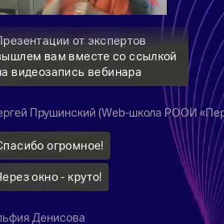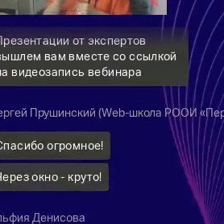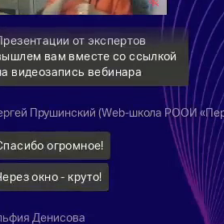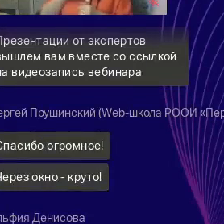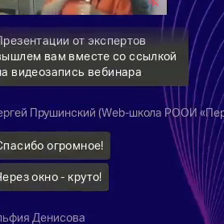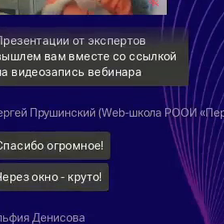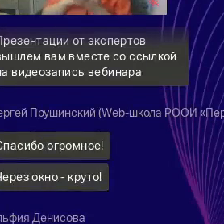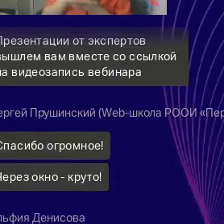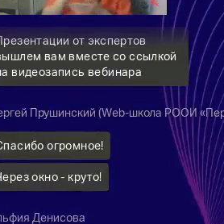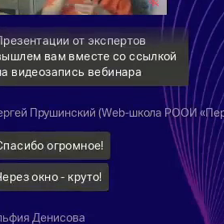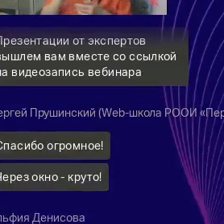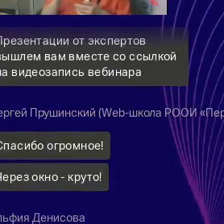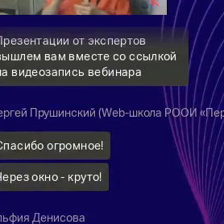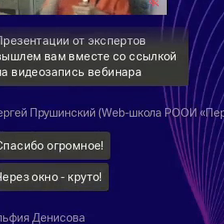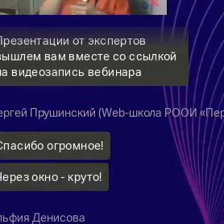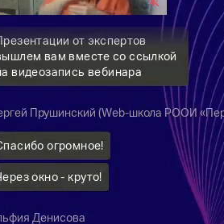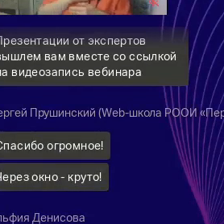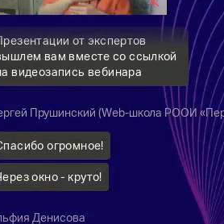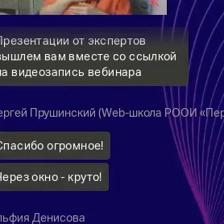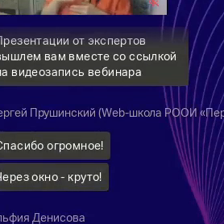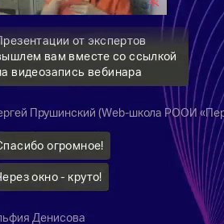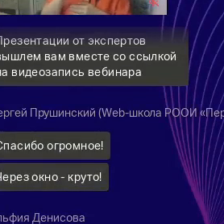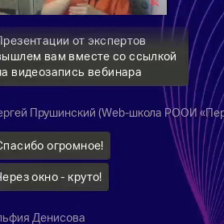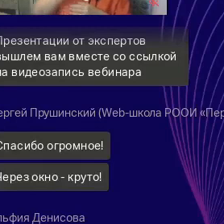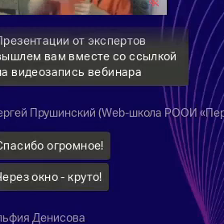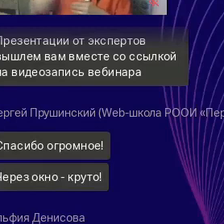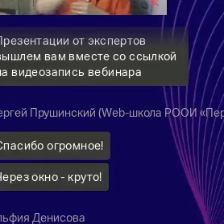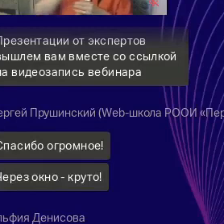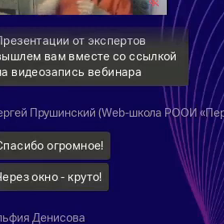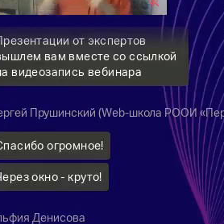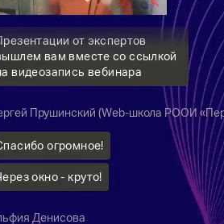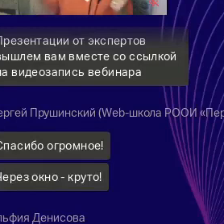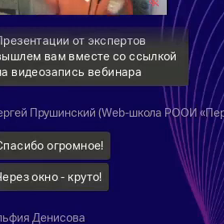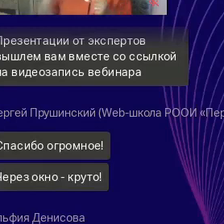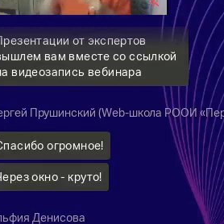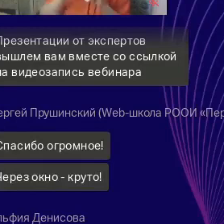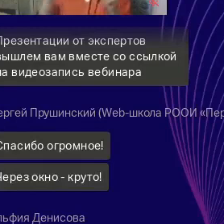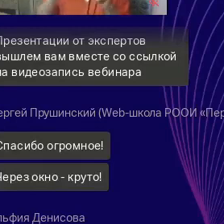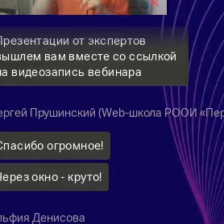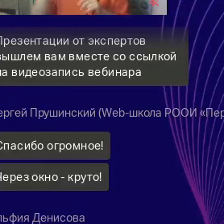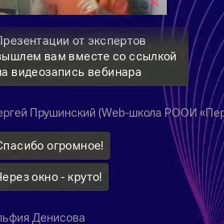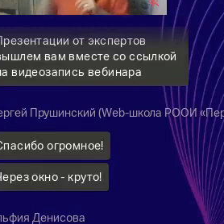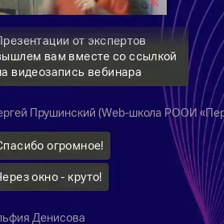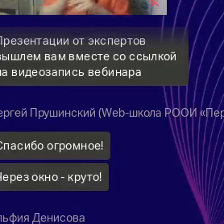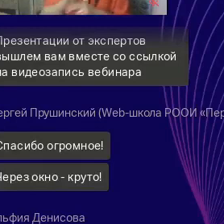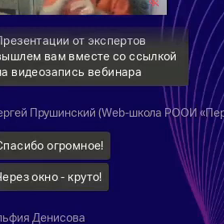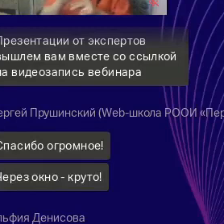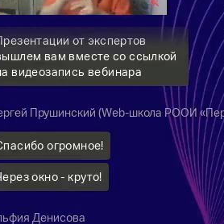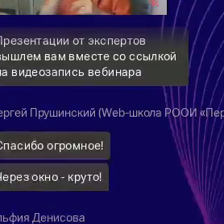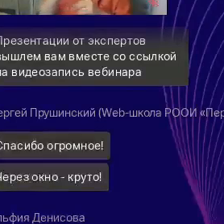чтобы наше ориентирование полюбили все остальные и педагоги, и тренеры,